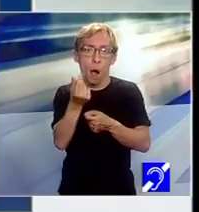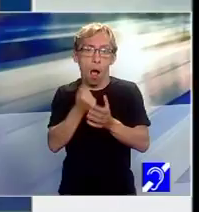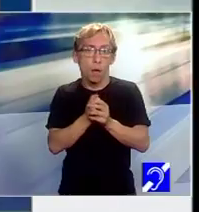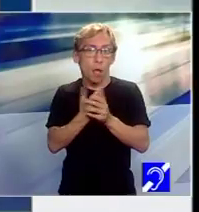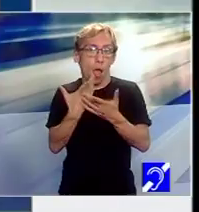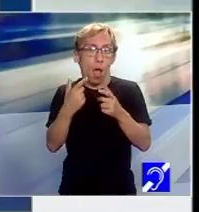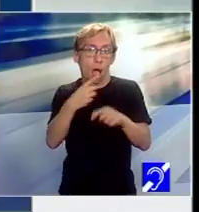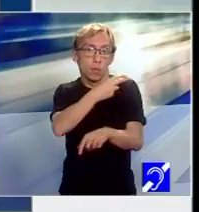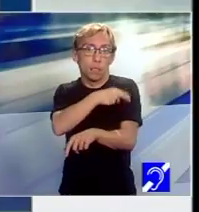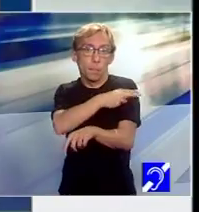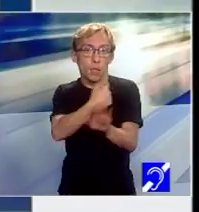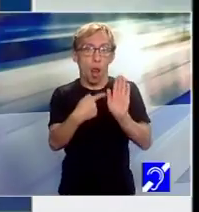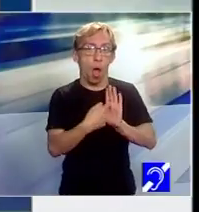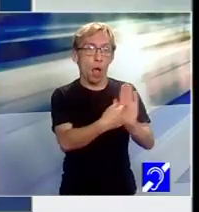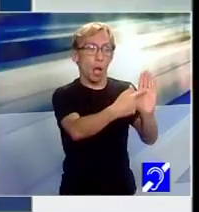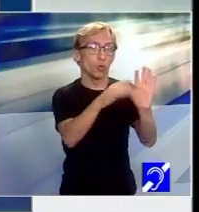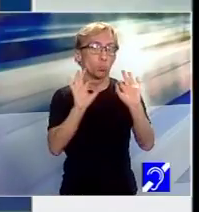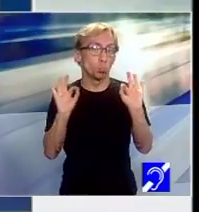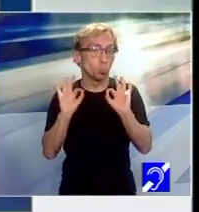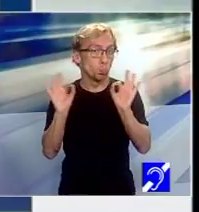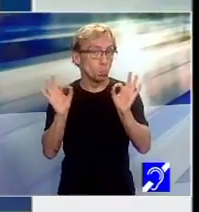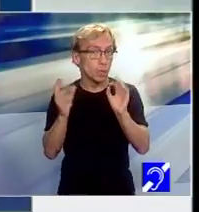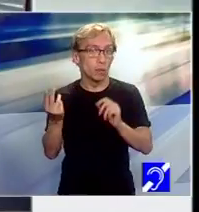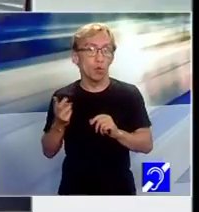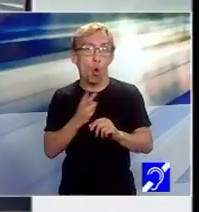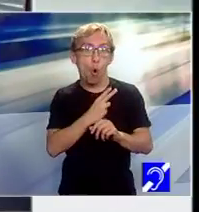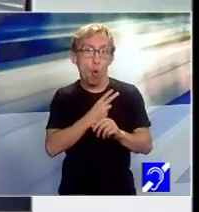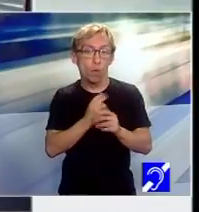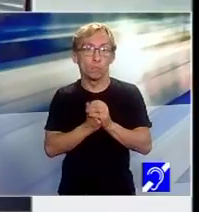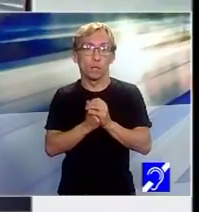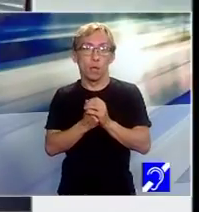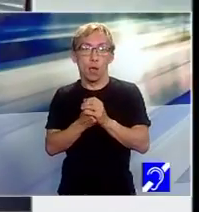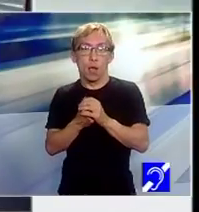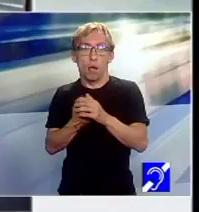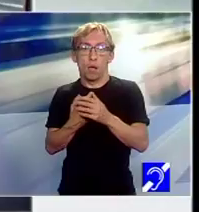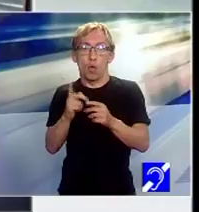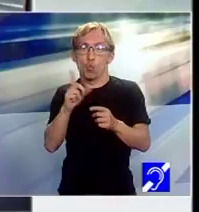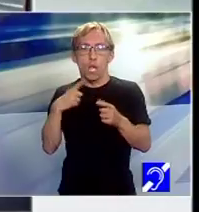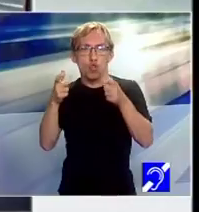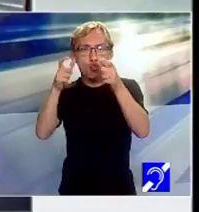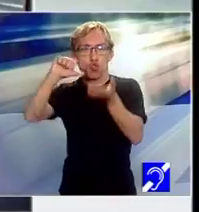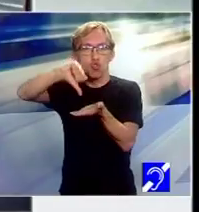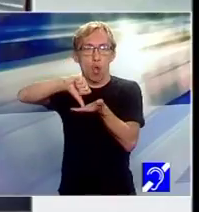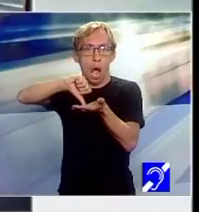arată bine, cum stați cu specialiștii? Bistrița nu e Cluj, nu e centru medical.